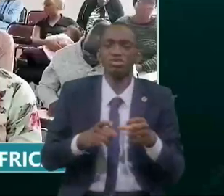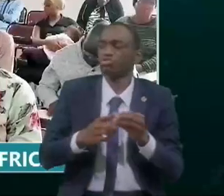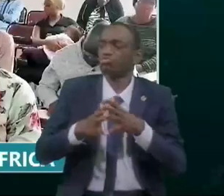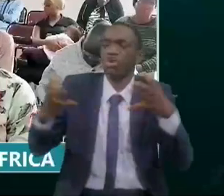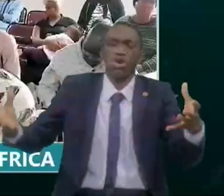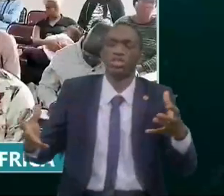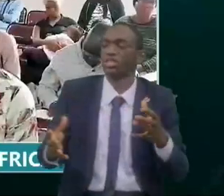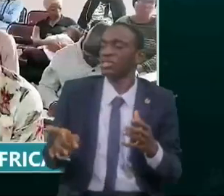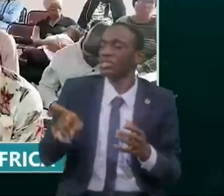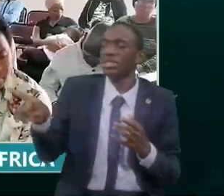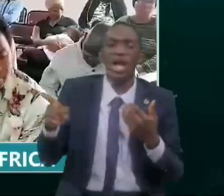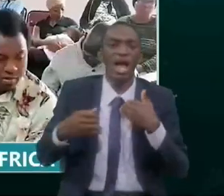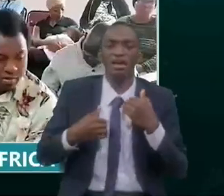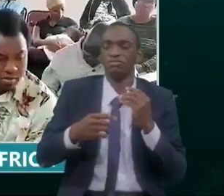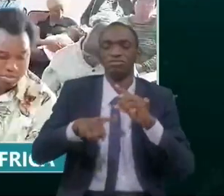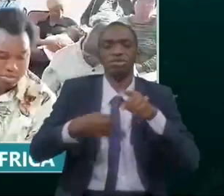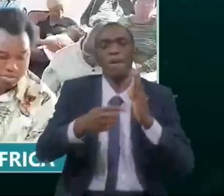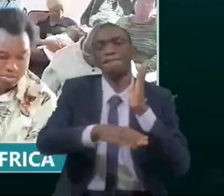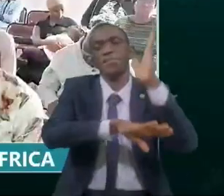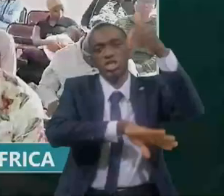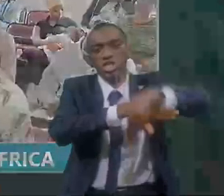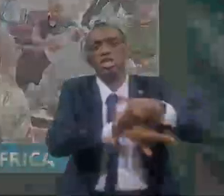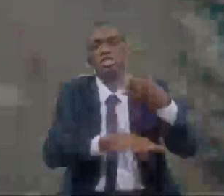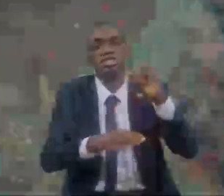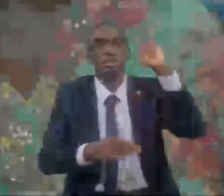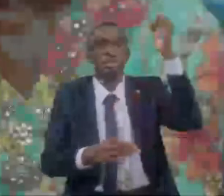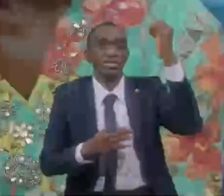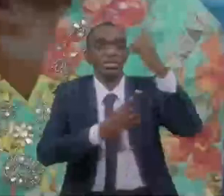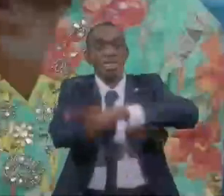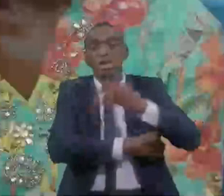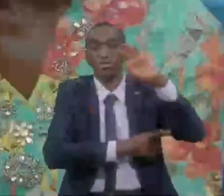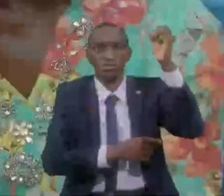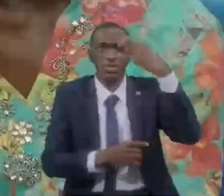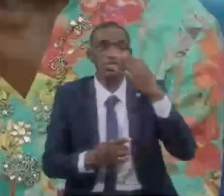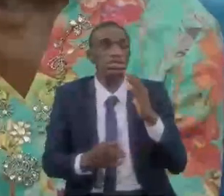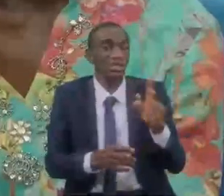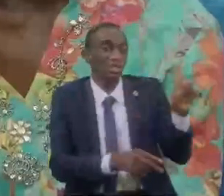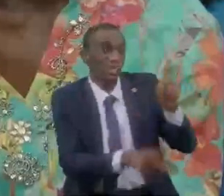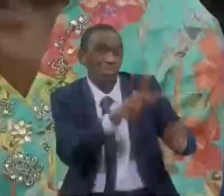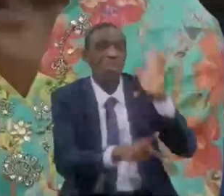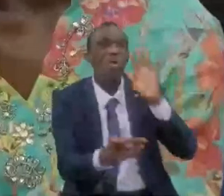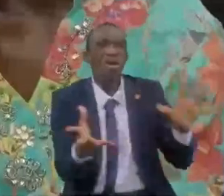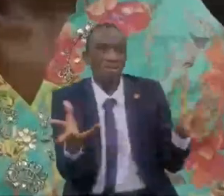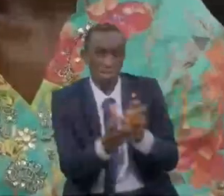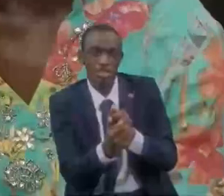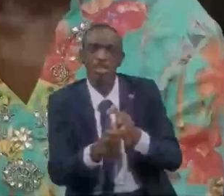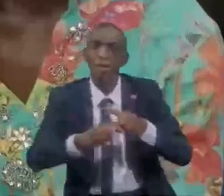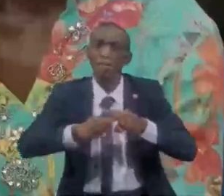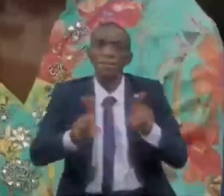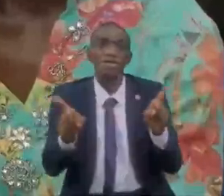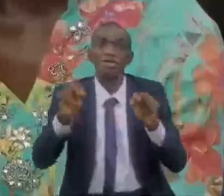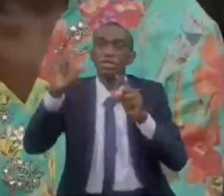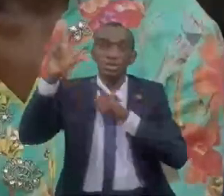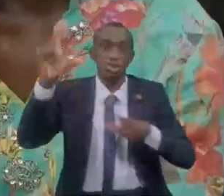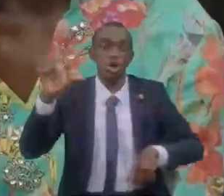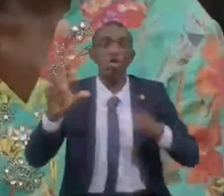sont allés au-delà du jour de la grâce. Ils périront. Le Seigneur ne va